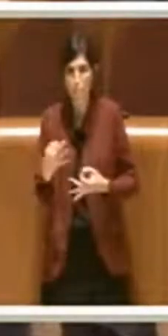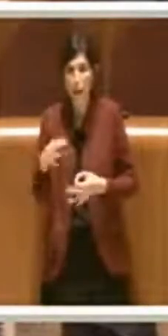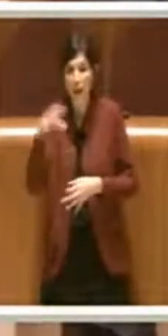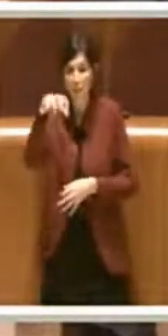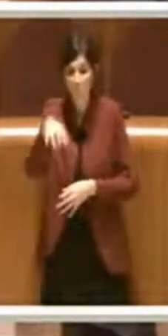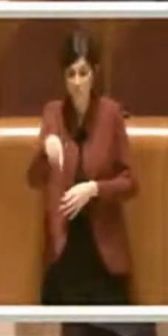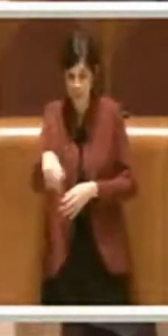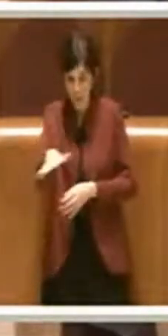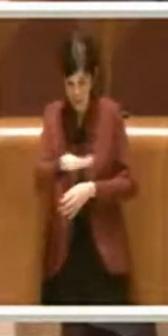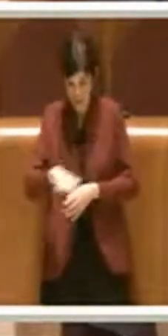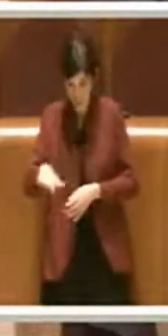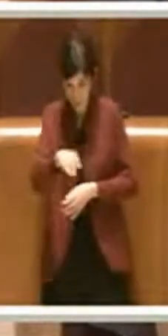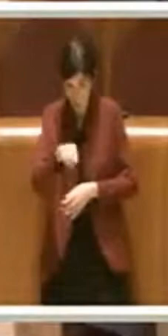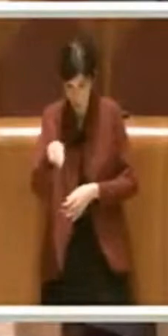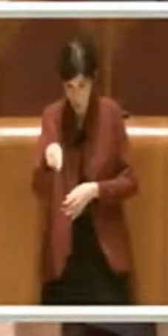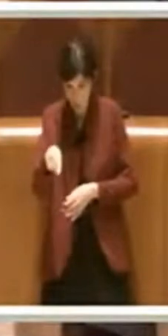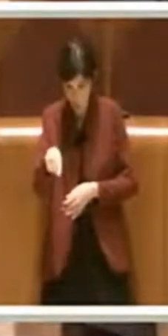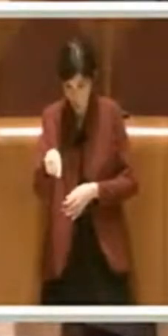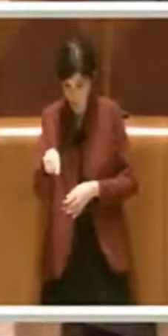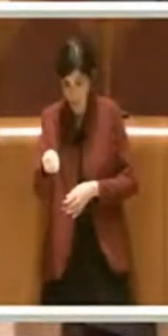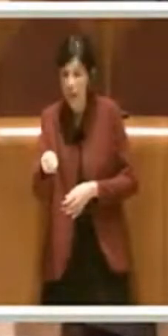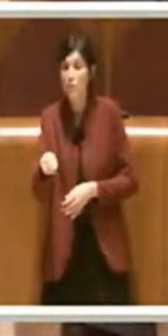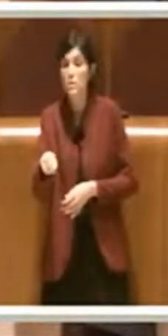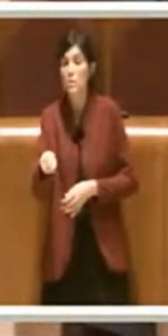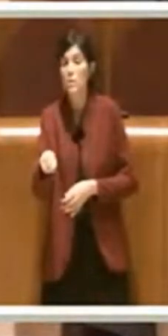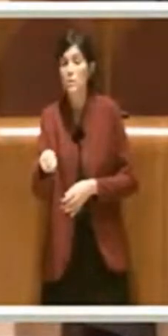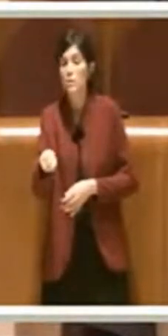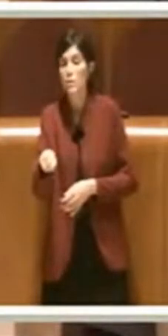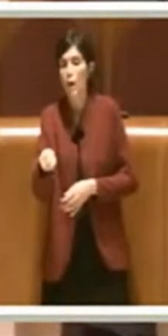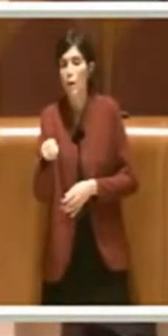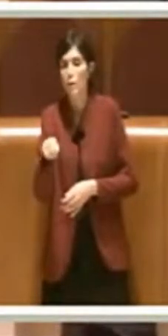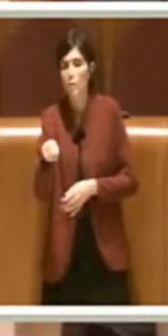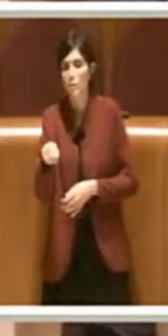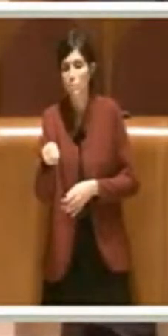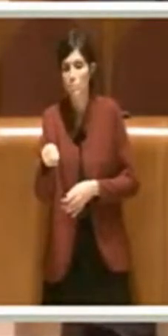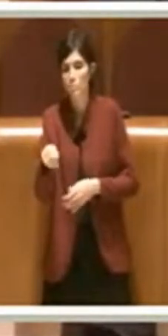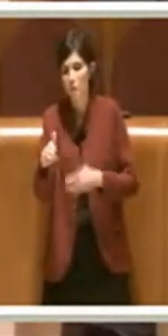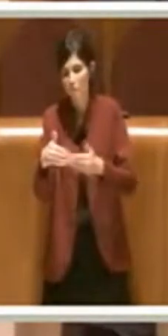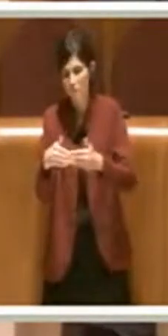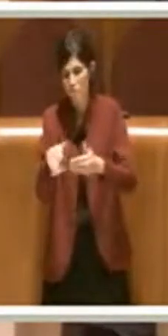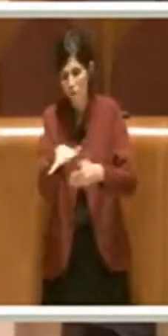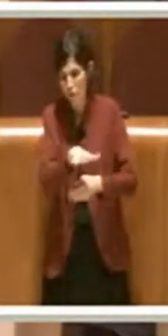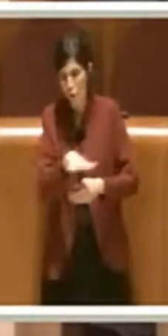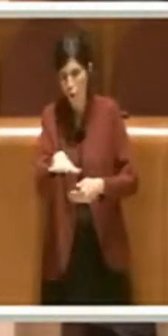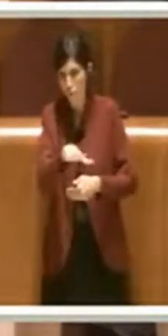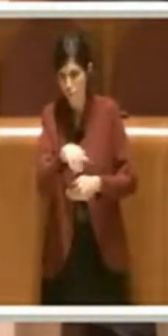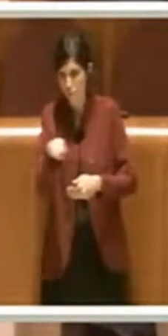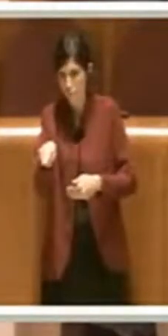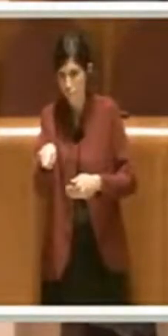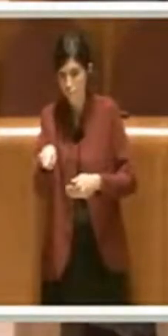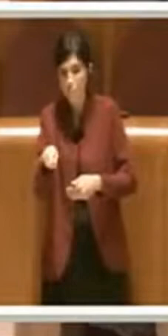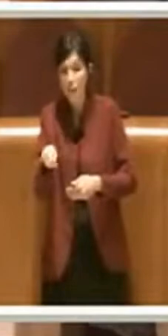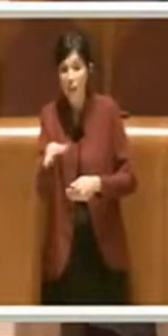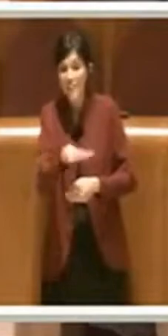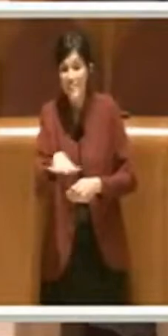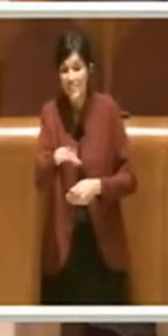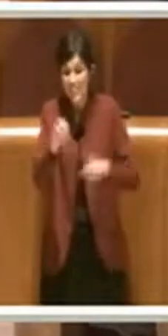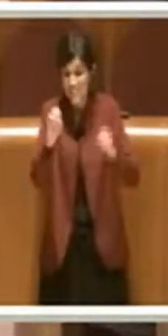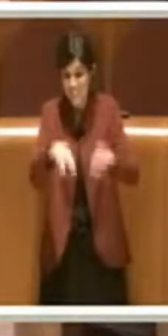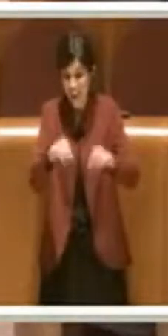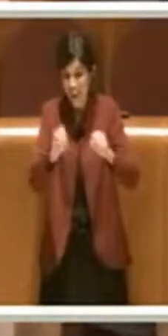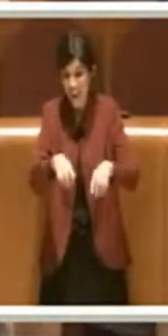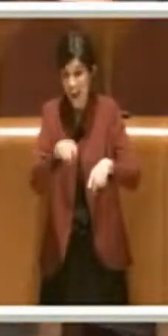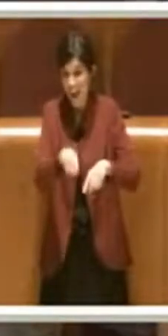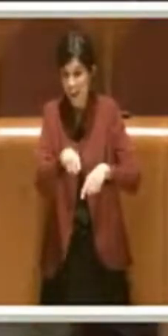villa, e che quindi si incatena a quel cancello. Quando questa discarica è stata